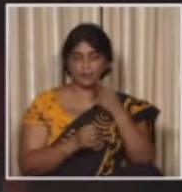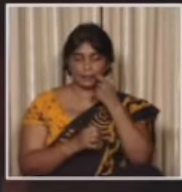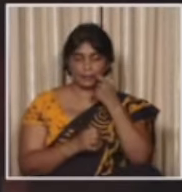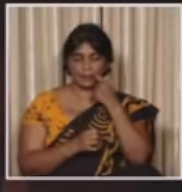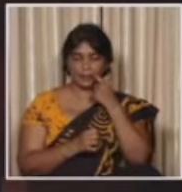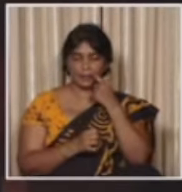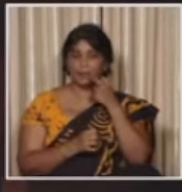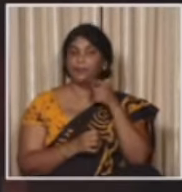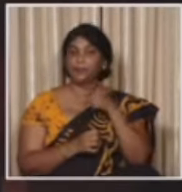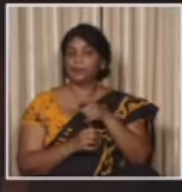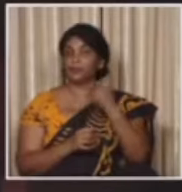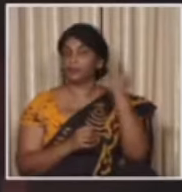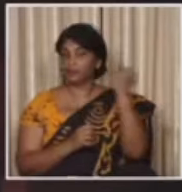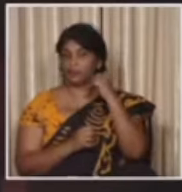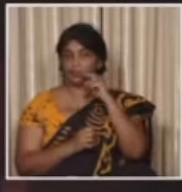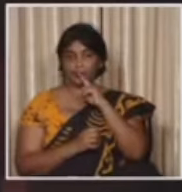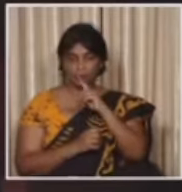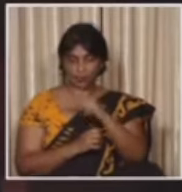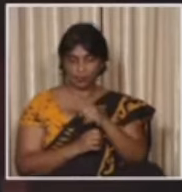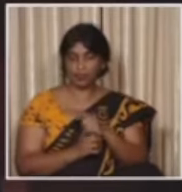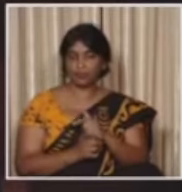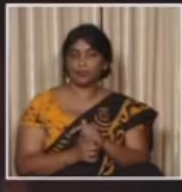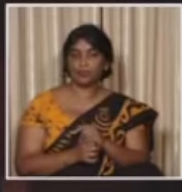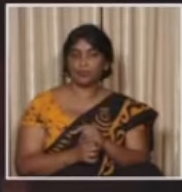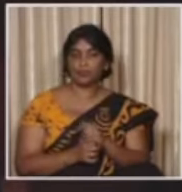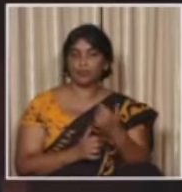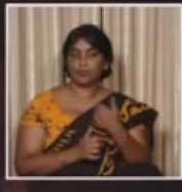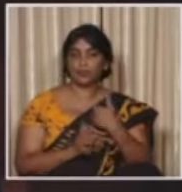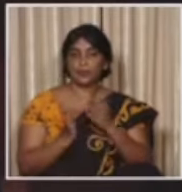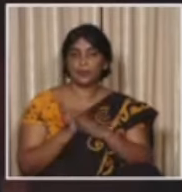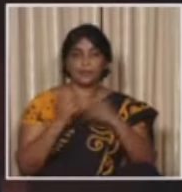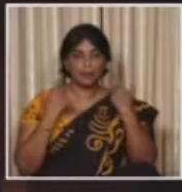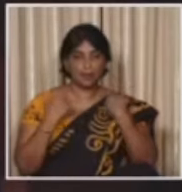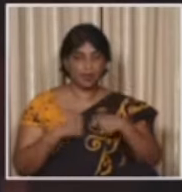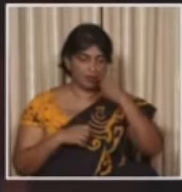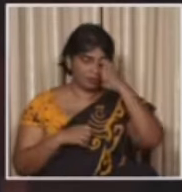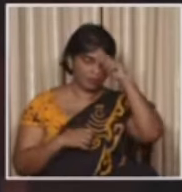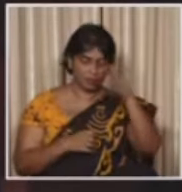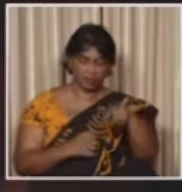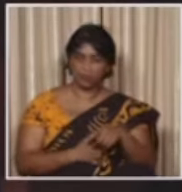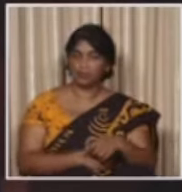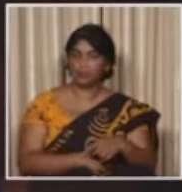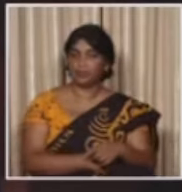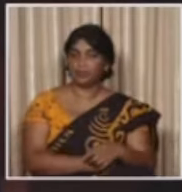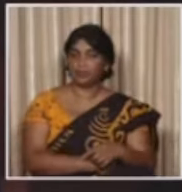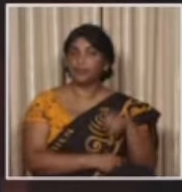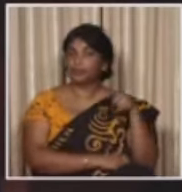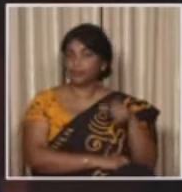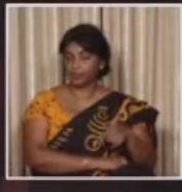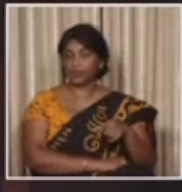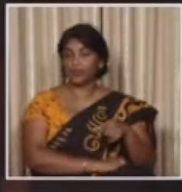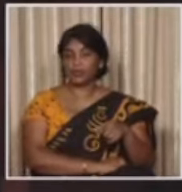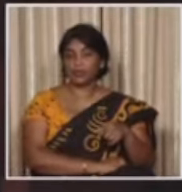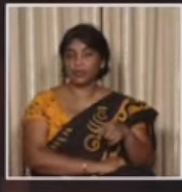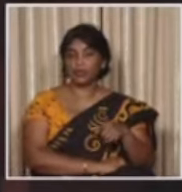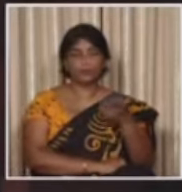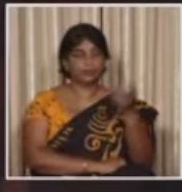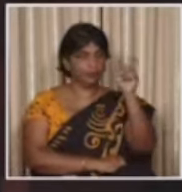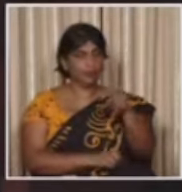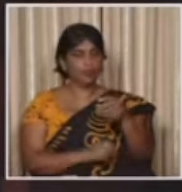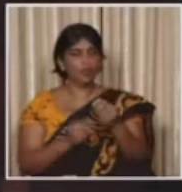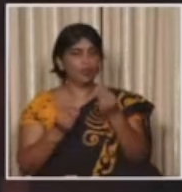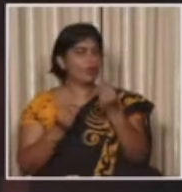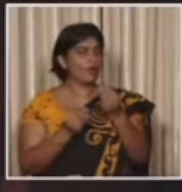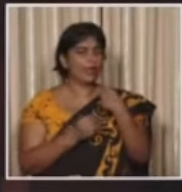එතකොට මේ කතාව කියනකොට අපේ මහින්ද රාජපක්ෂ මැතිතුමා මේ අය